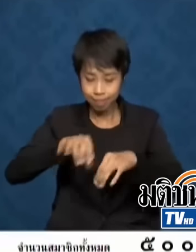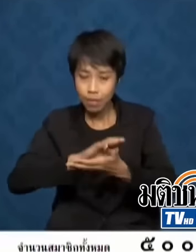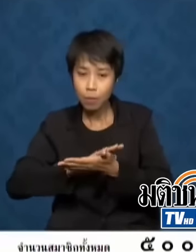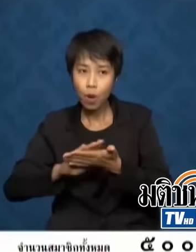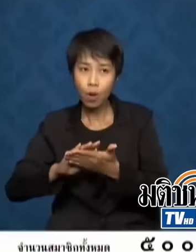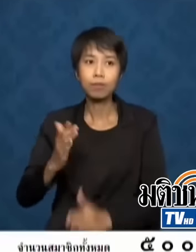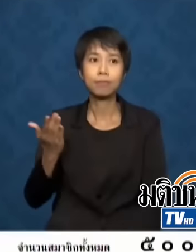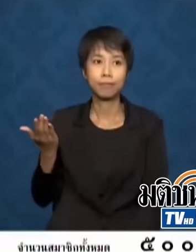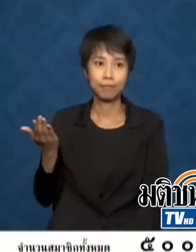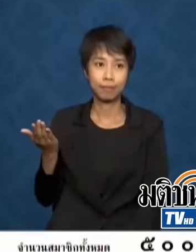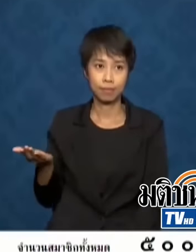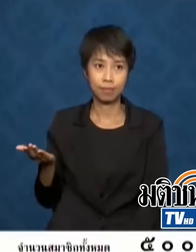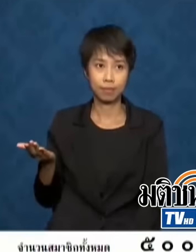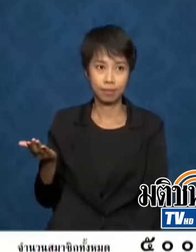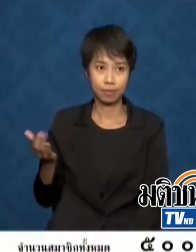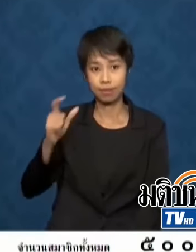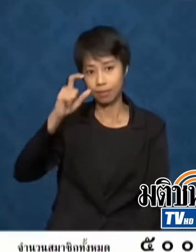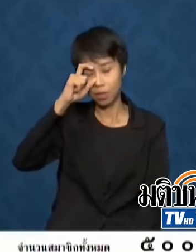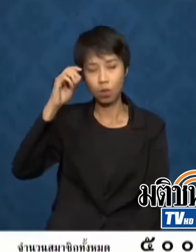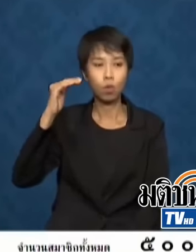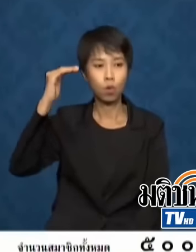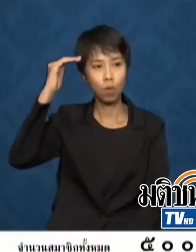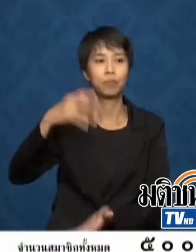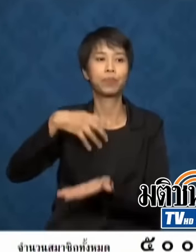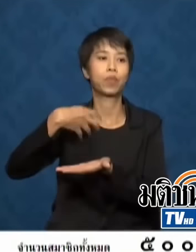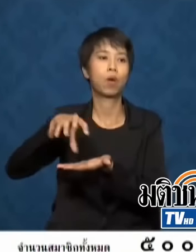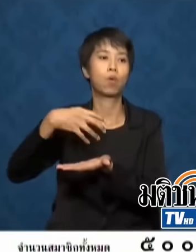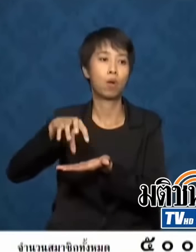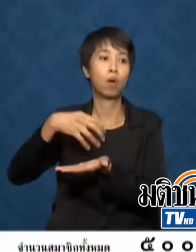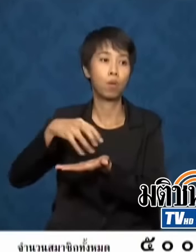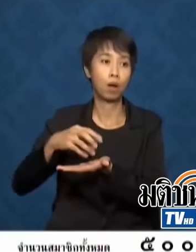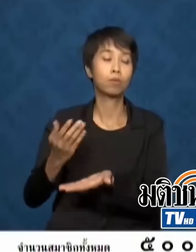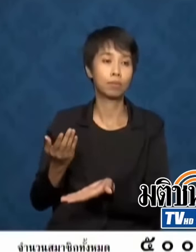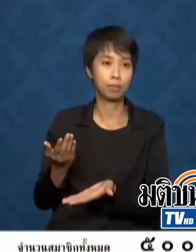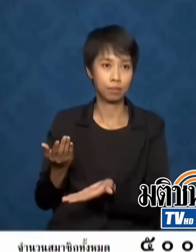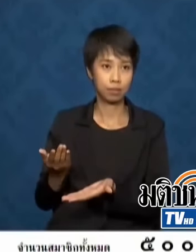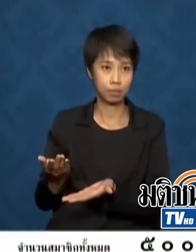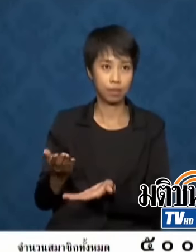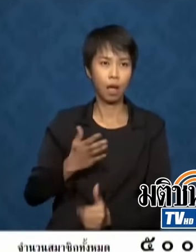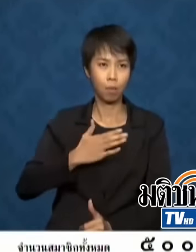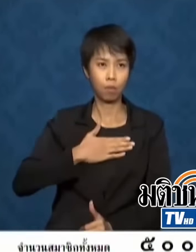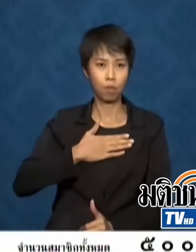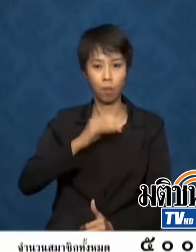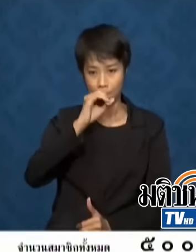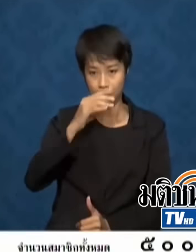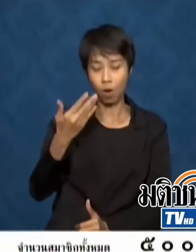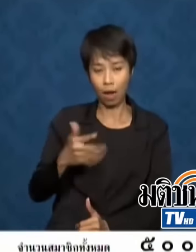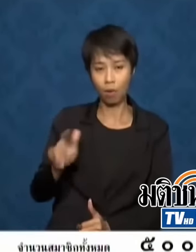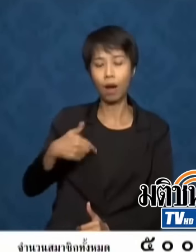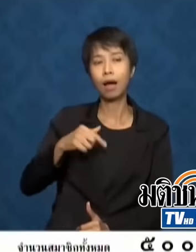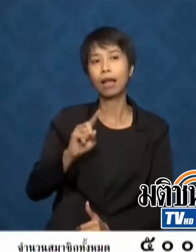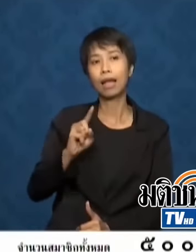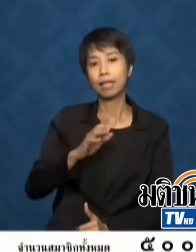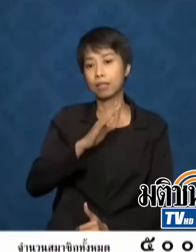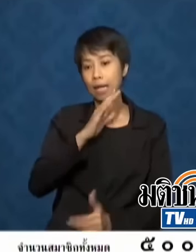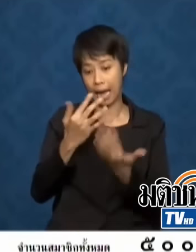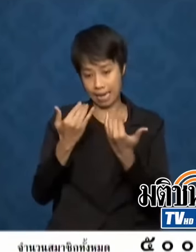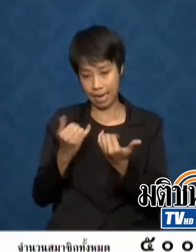ชิญคุณรังสิมันโรมนะครับได้ถามกระทู้เมื่อกี้ผมได้บอกแล้วกันนะครับว่ากระ